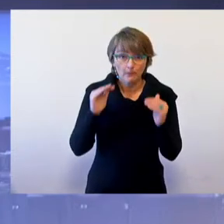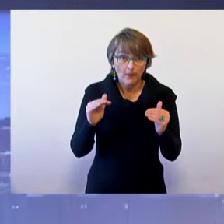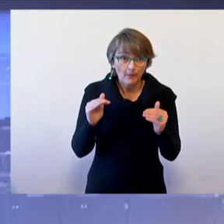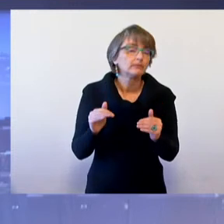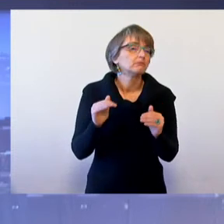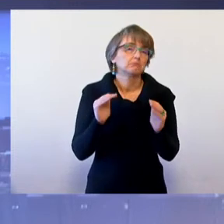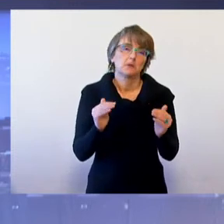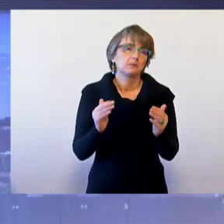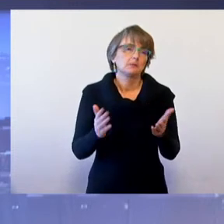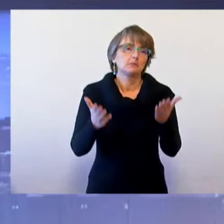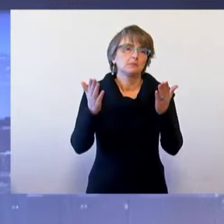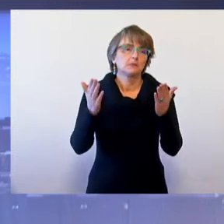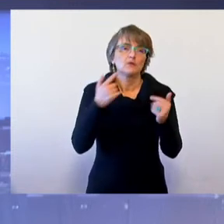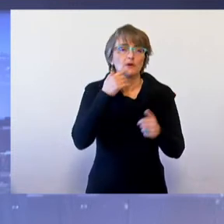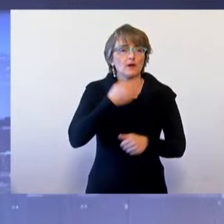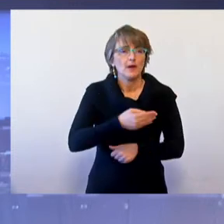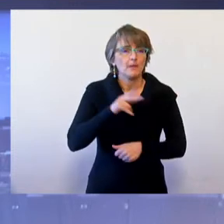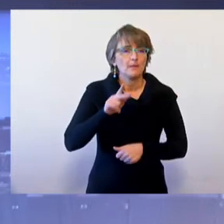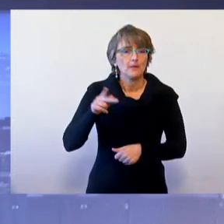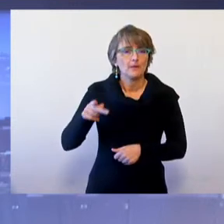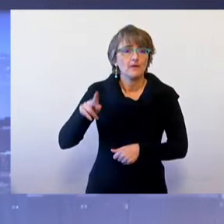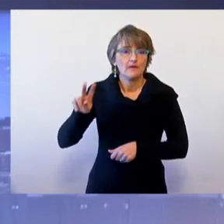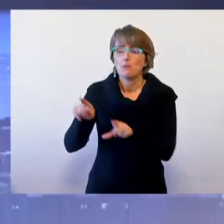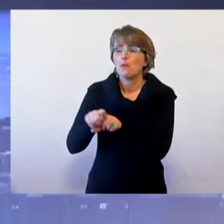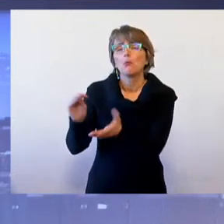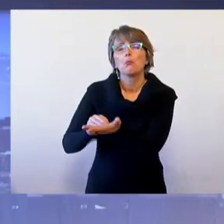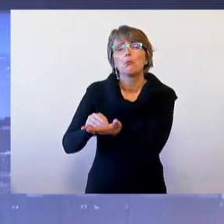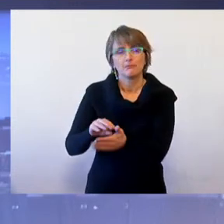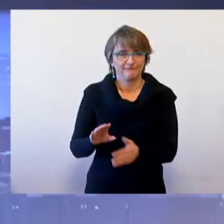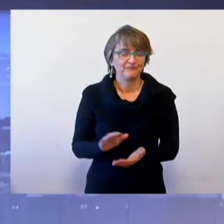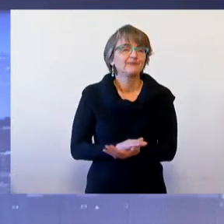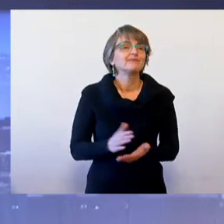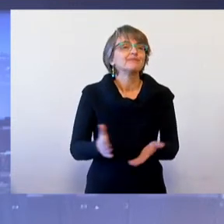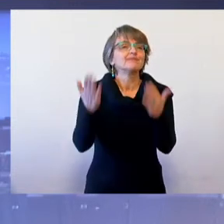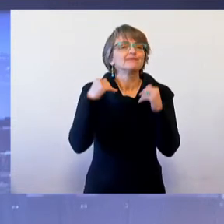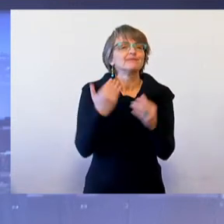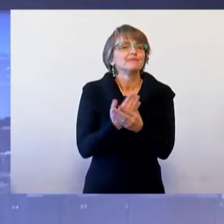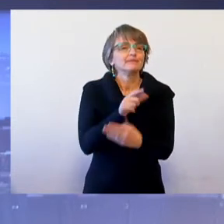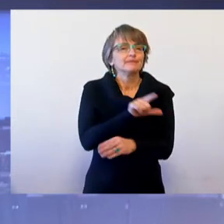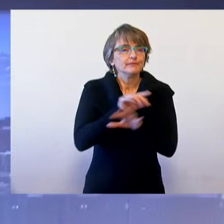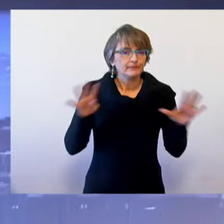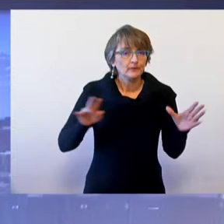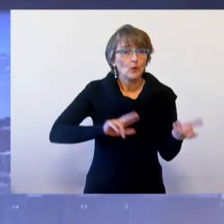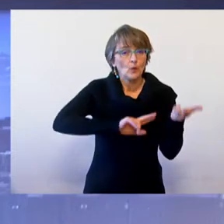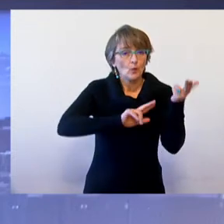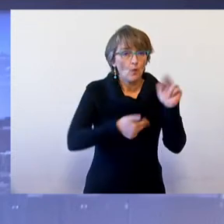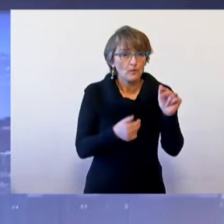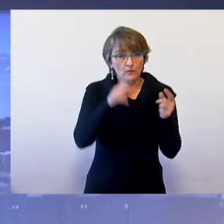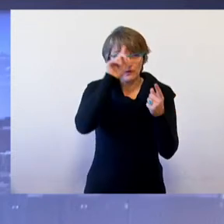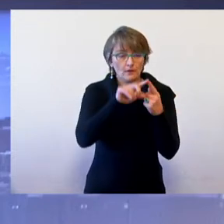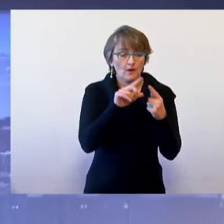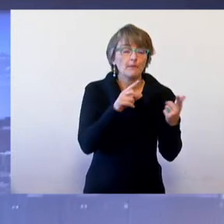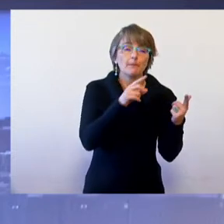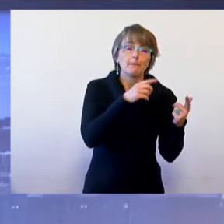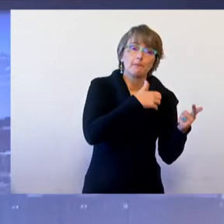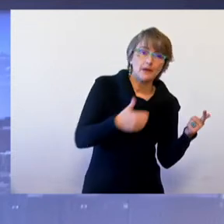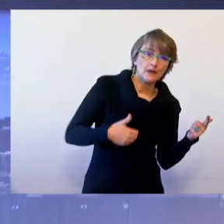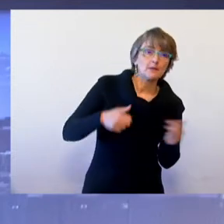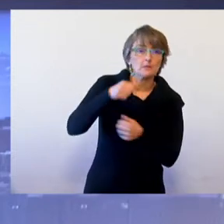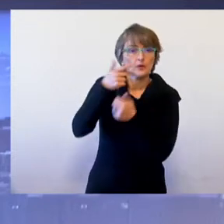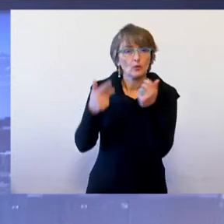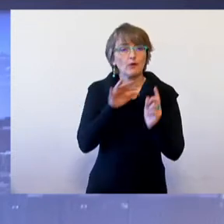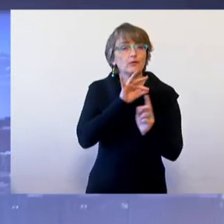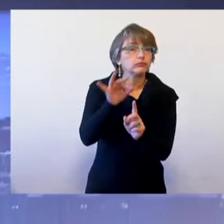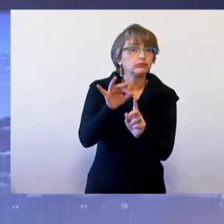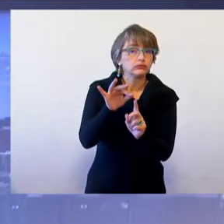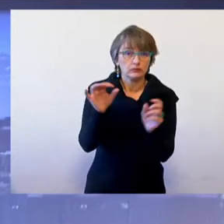même vote. Donc le MPPV, hein, comme indiqué. Affaire 29, convention de mise à disposition entre la ville et la métropole.